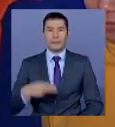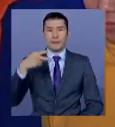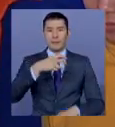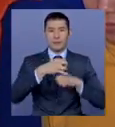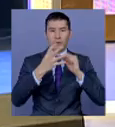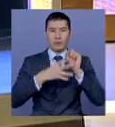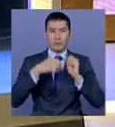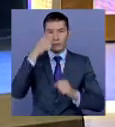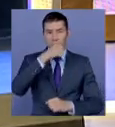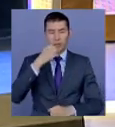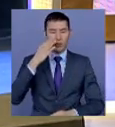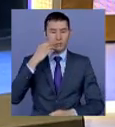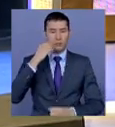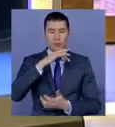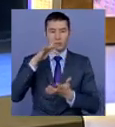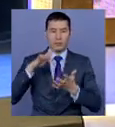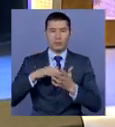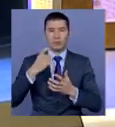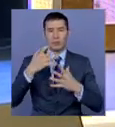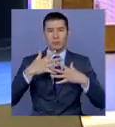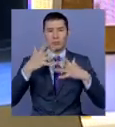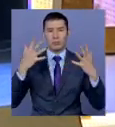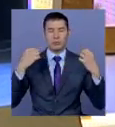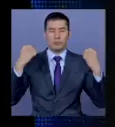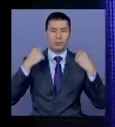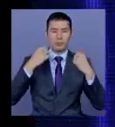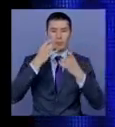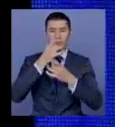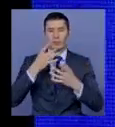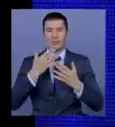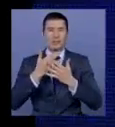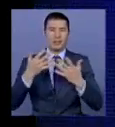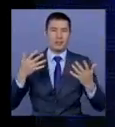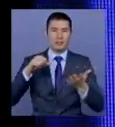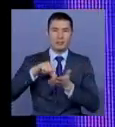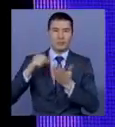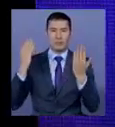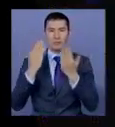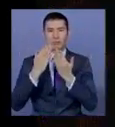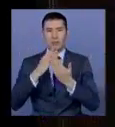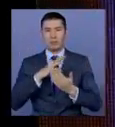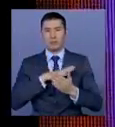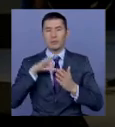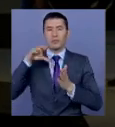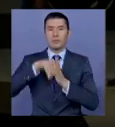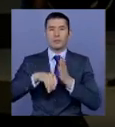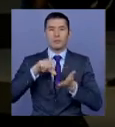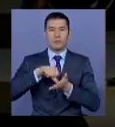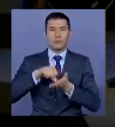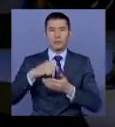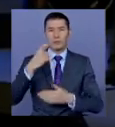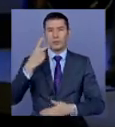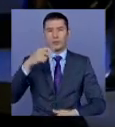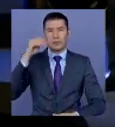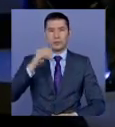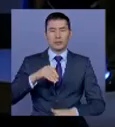2019 жылы Алматыда 100-ден астам спорттық, мәдени және танымдық шаралар өткен. Оған 120000-нан астам жастар қатысқан. Ал қаладағы